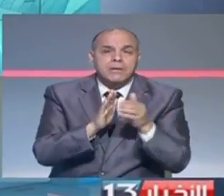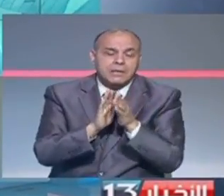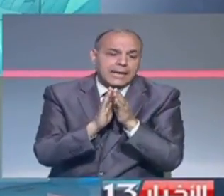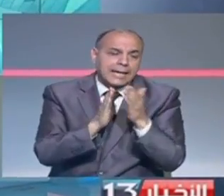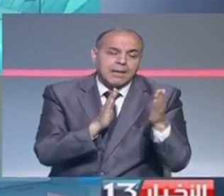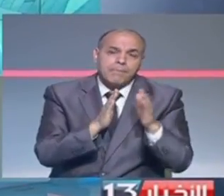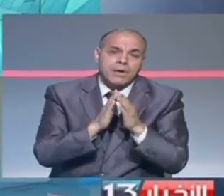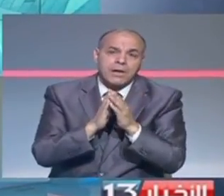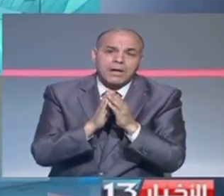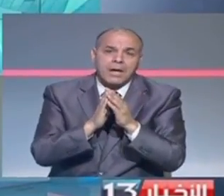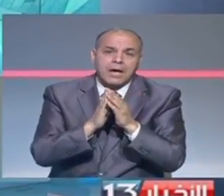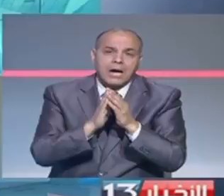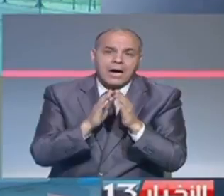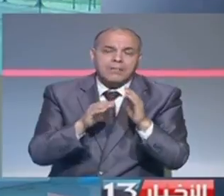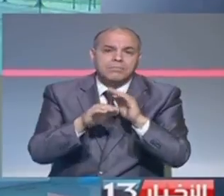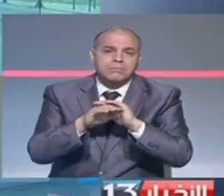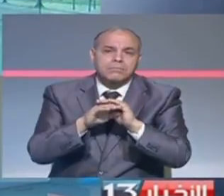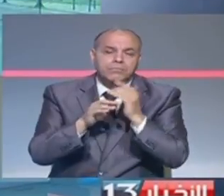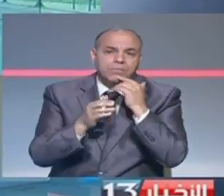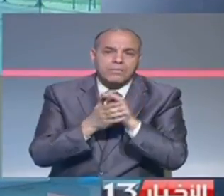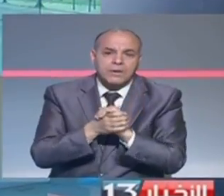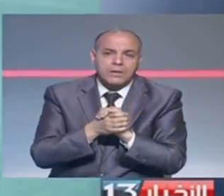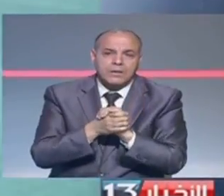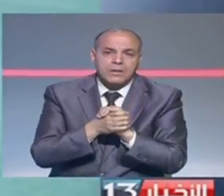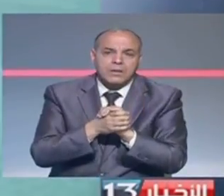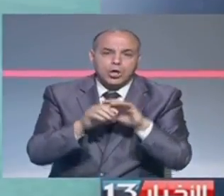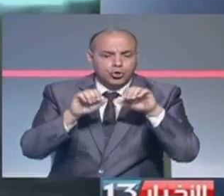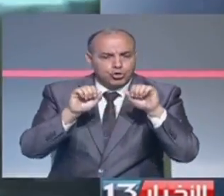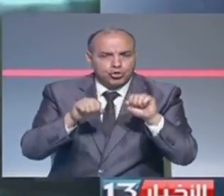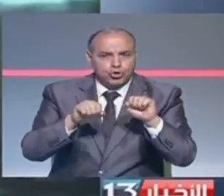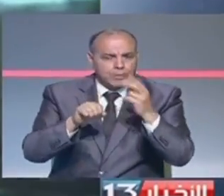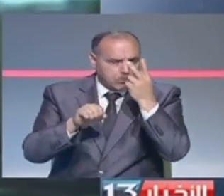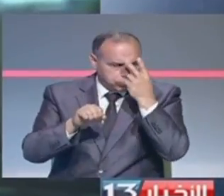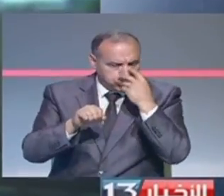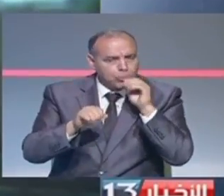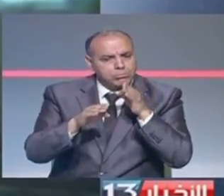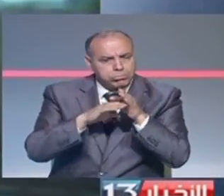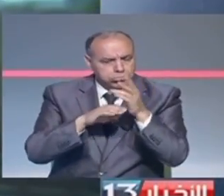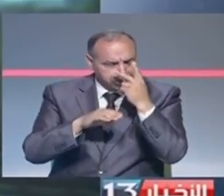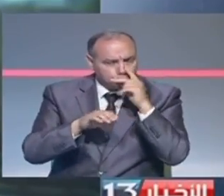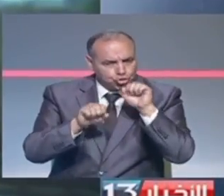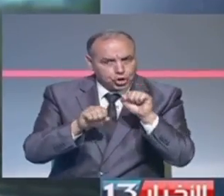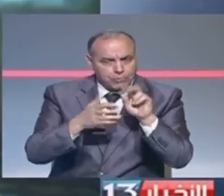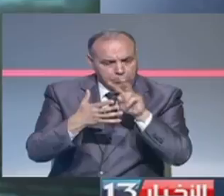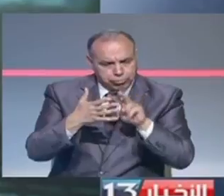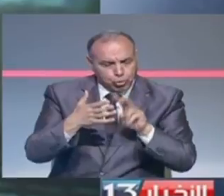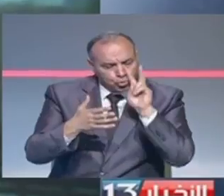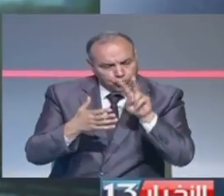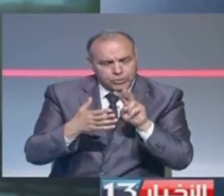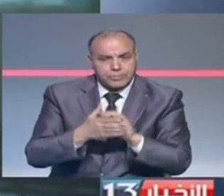على الحوامل التي يستطيع المكفوفون وضعاف البصر الاتجاه